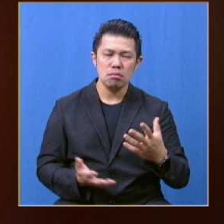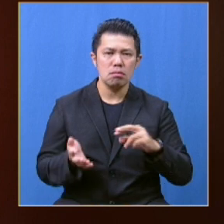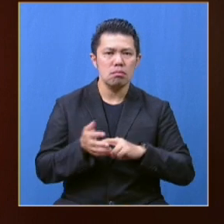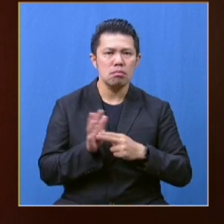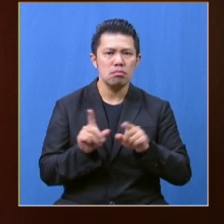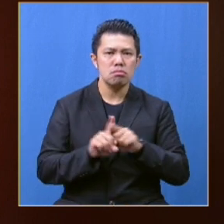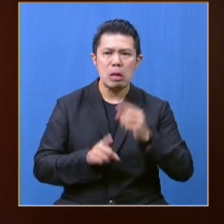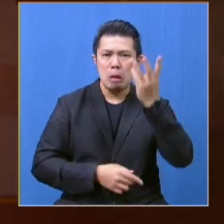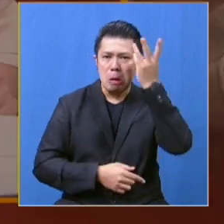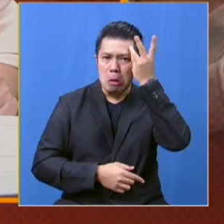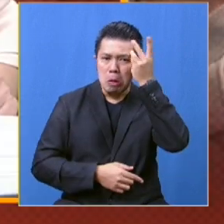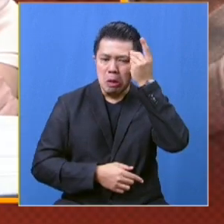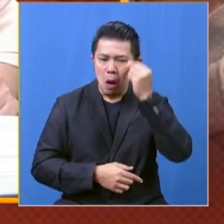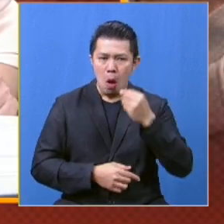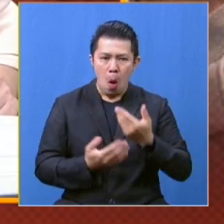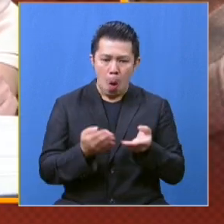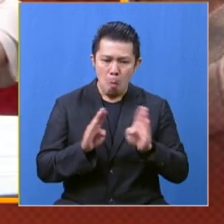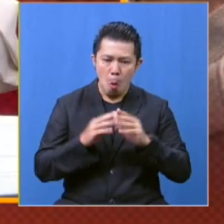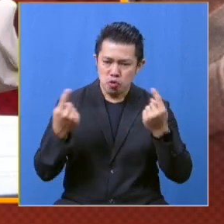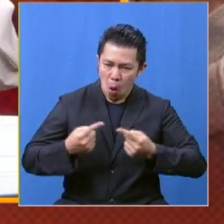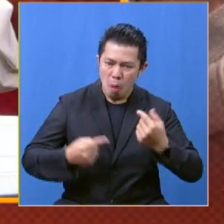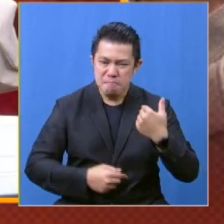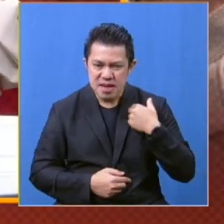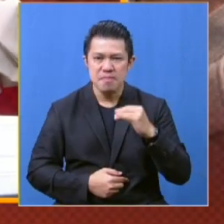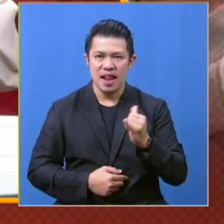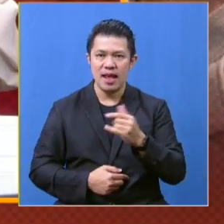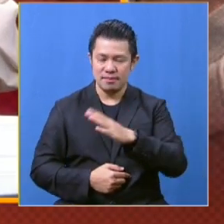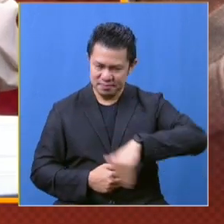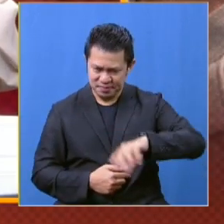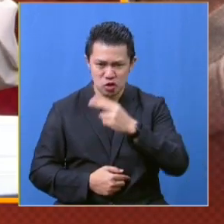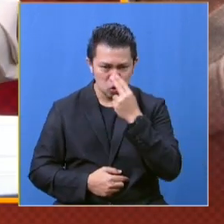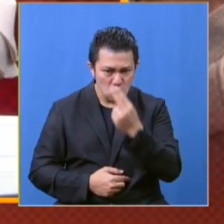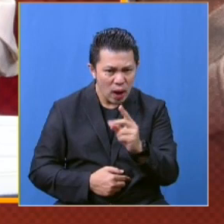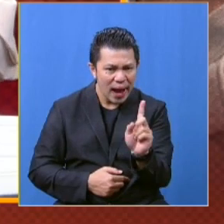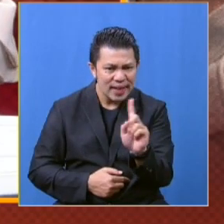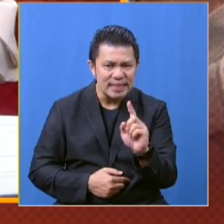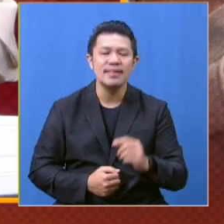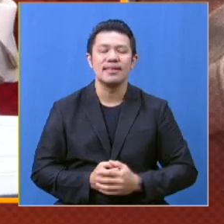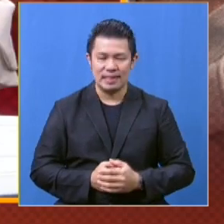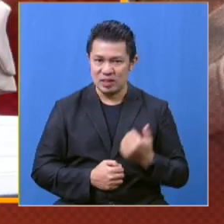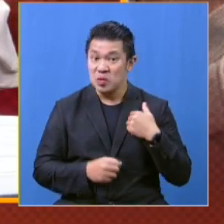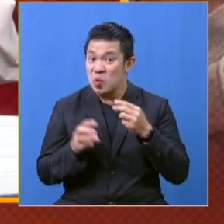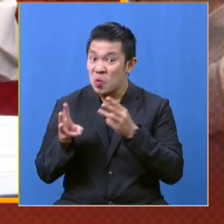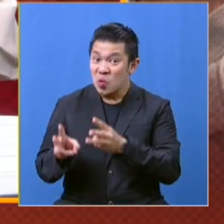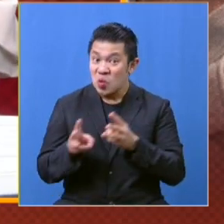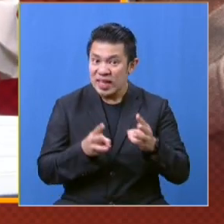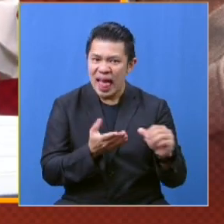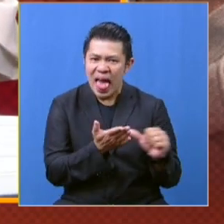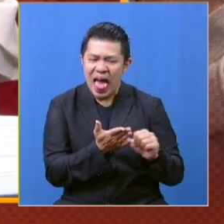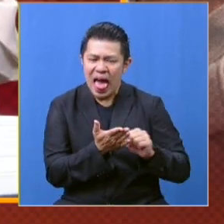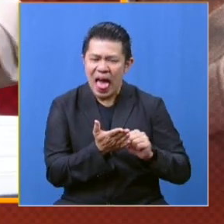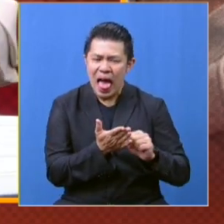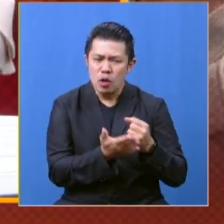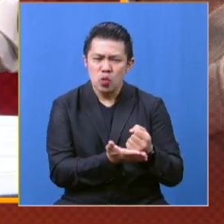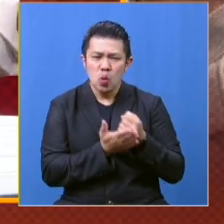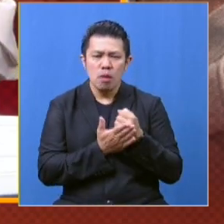อาการเครียดทะเลาะกับคนในบ้านบ้างก็มีนะคะเดี๋ยวเราพาคุณผู้ชมไปดูกันหน่อยค่ะว่าวิธีการที่จะแก้เบื่อในช่วง